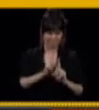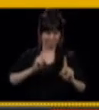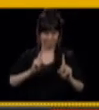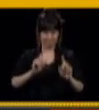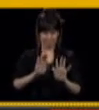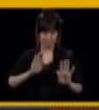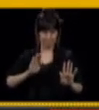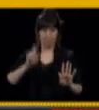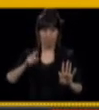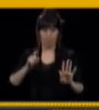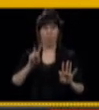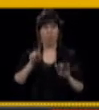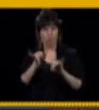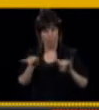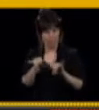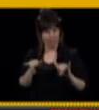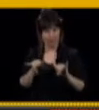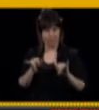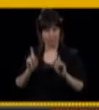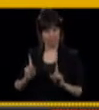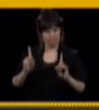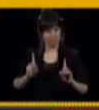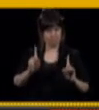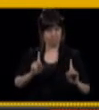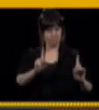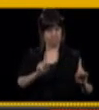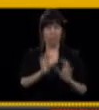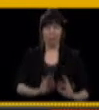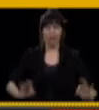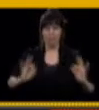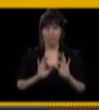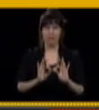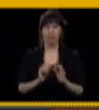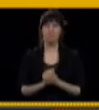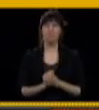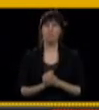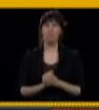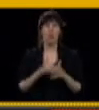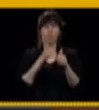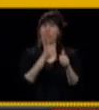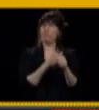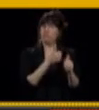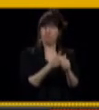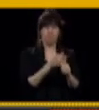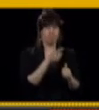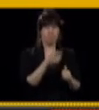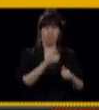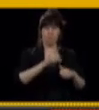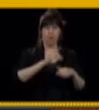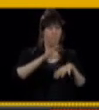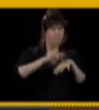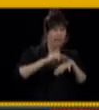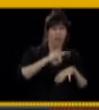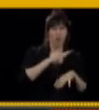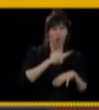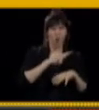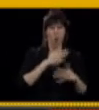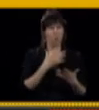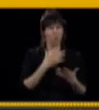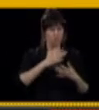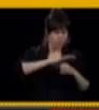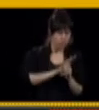personnes si vous êtes infectés par le virus si vous avez des symptômes du